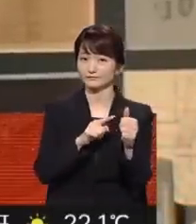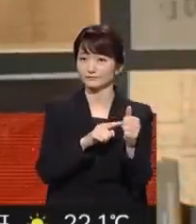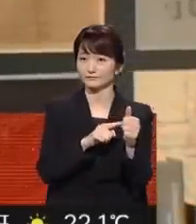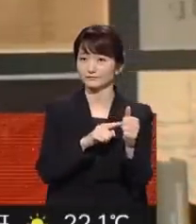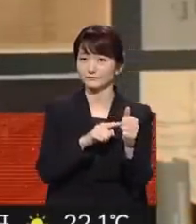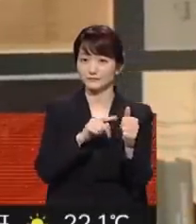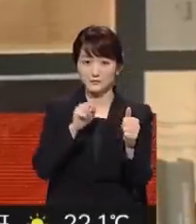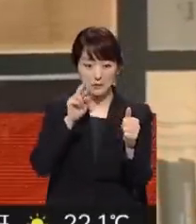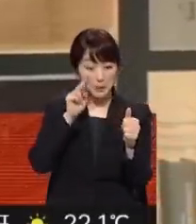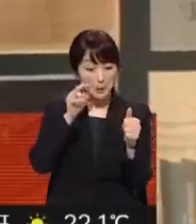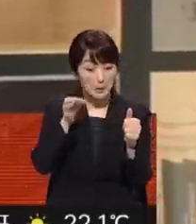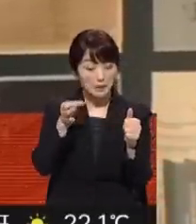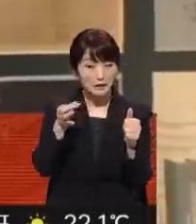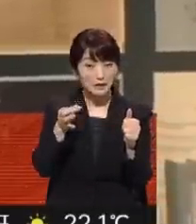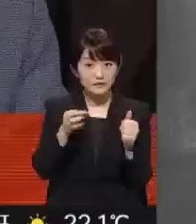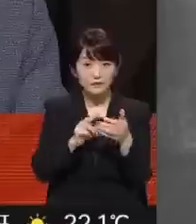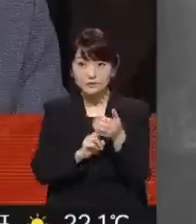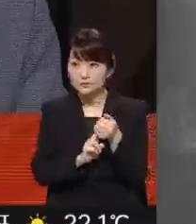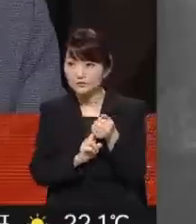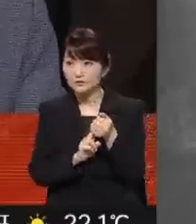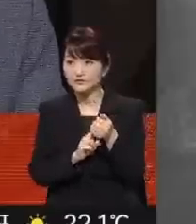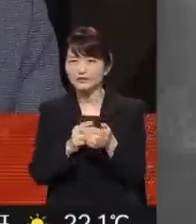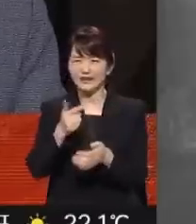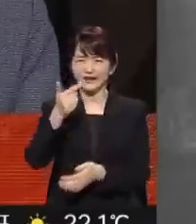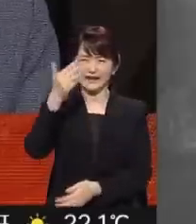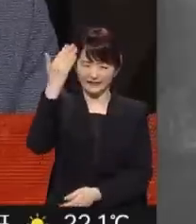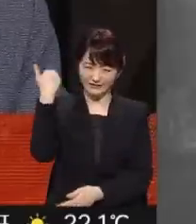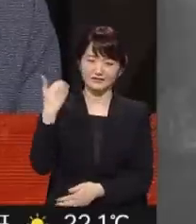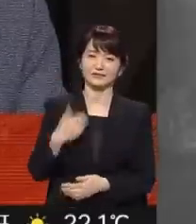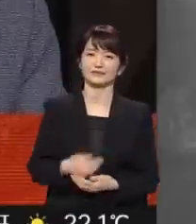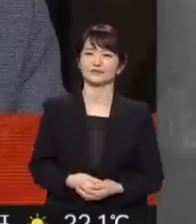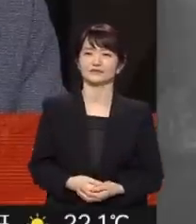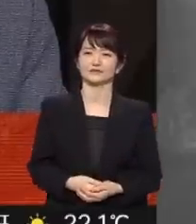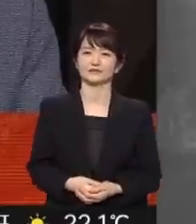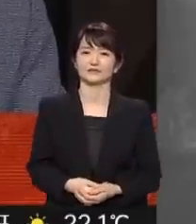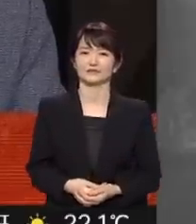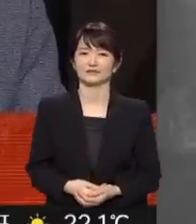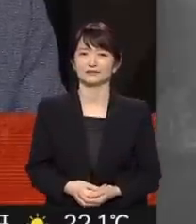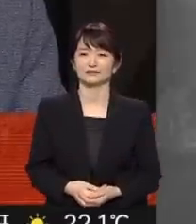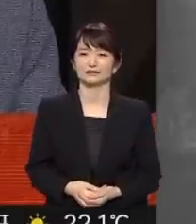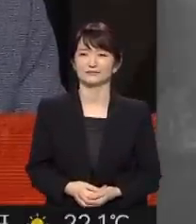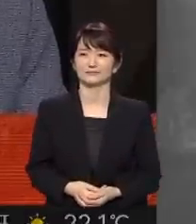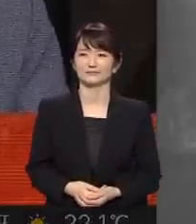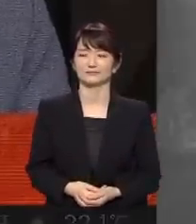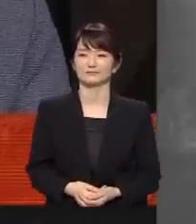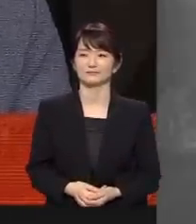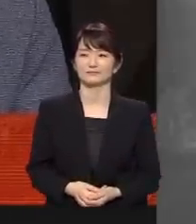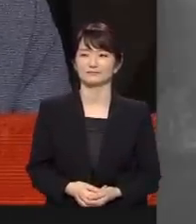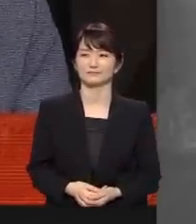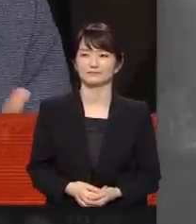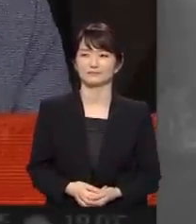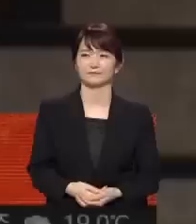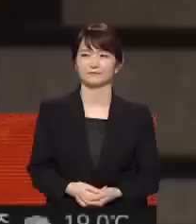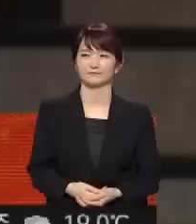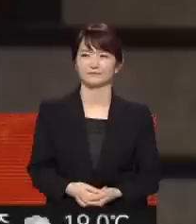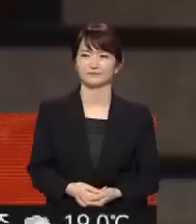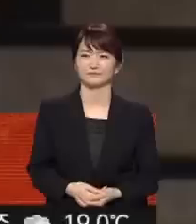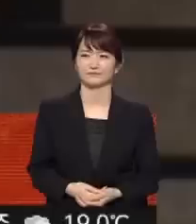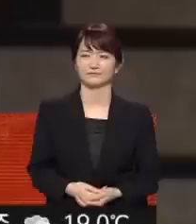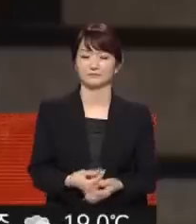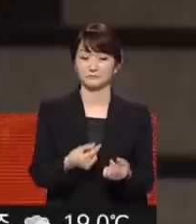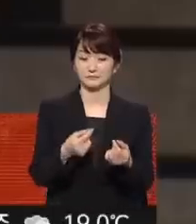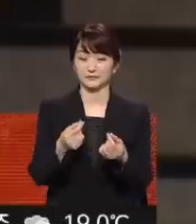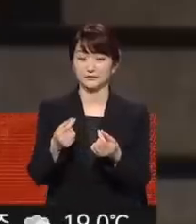그 비자금 좀 가지고 계셨습니까? 아 옛날에는. 아 옛날에. 예, 근데 제가 이제 이 비슷하게 딱 그 이렇게